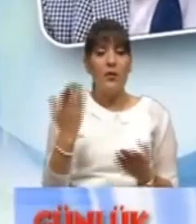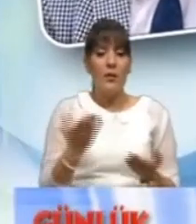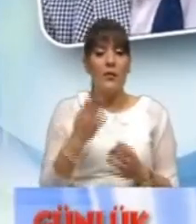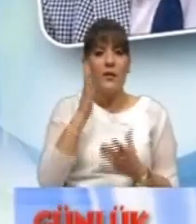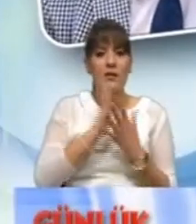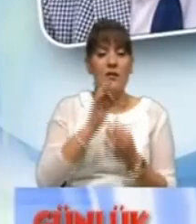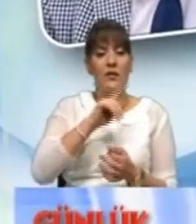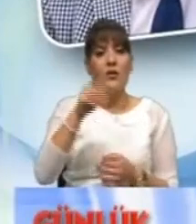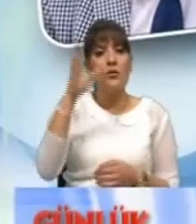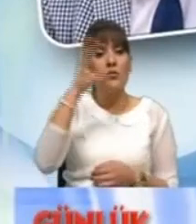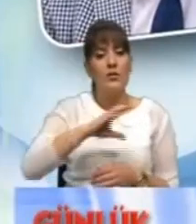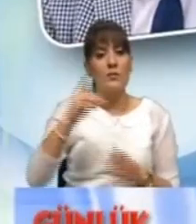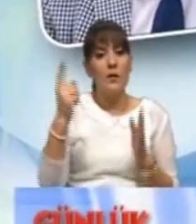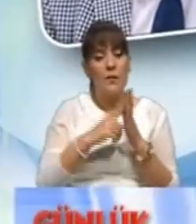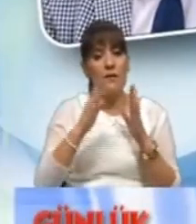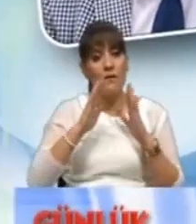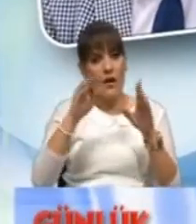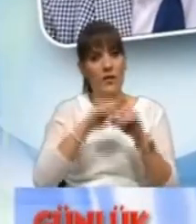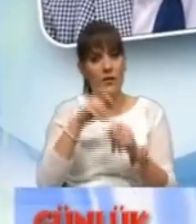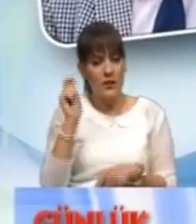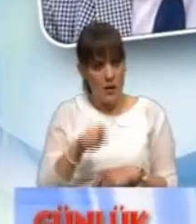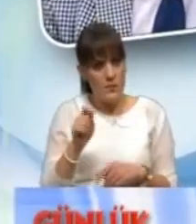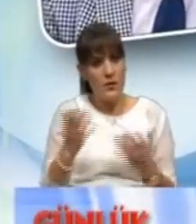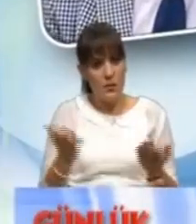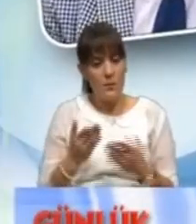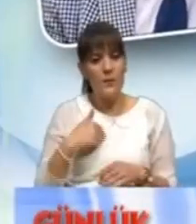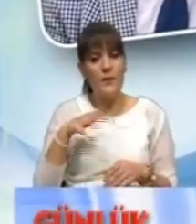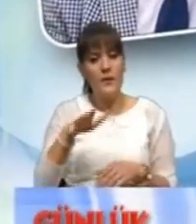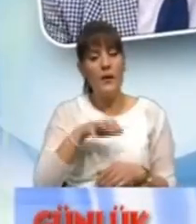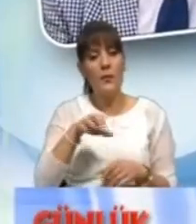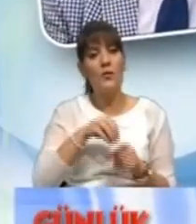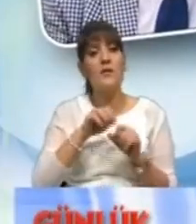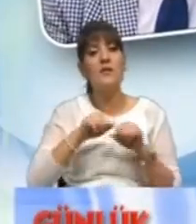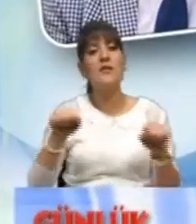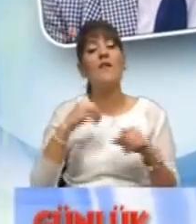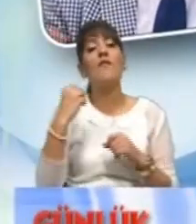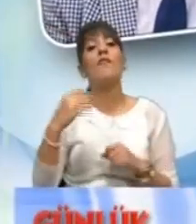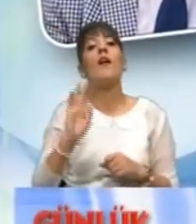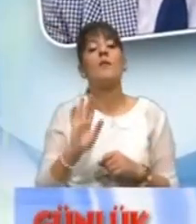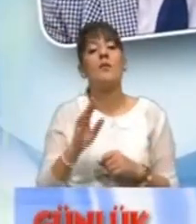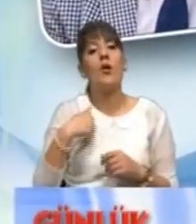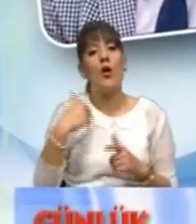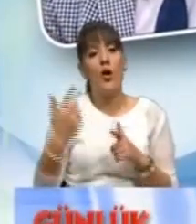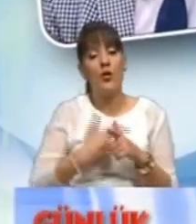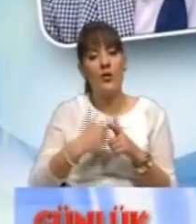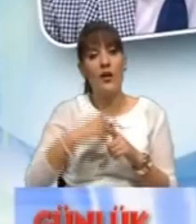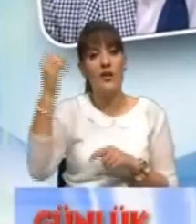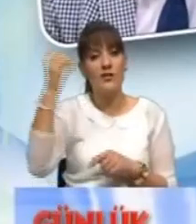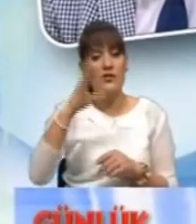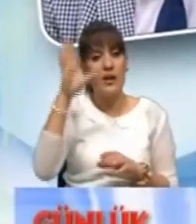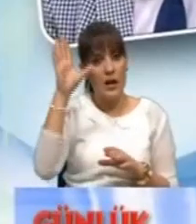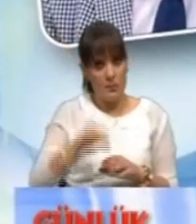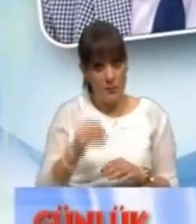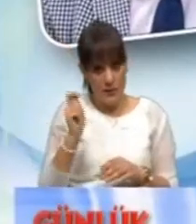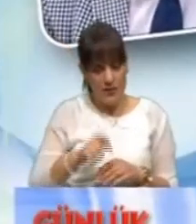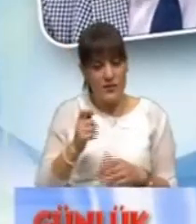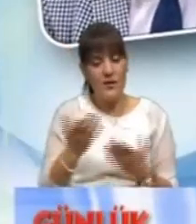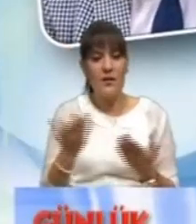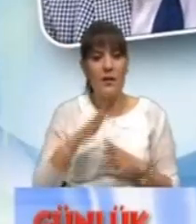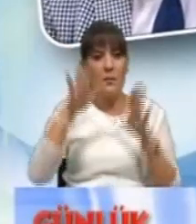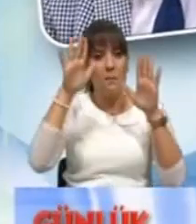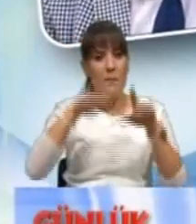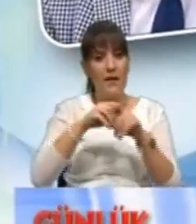ki insanlar turizm amaçlı faaliyetlerini yapsınlar ama kaplumbağalara zarar vermeyecek şekilde, yani otellerimiz ışıklarını kapatırsa ya